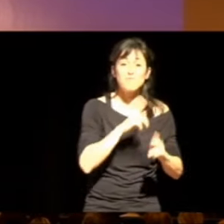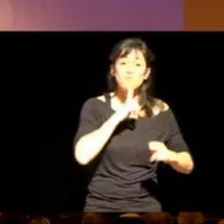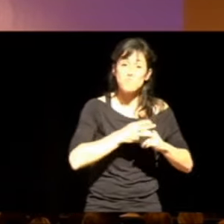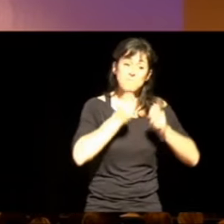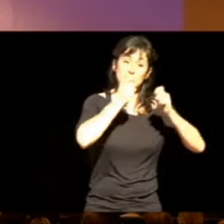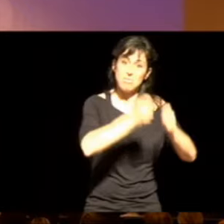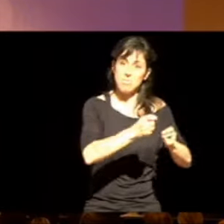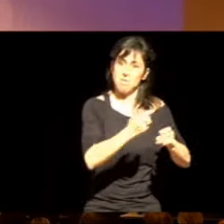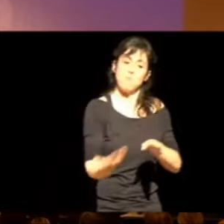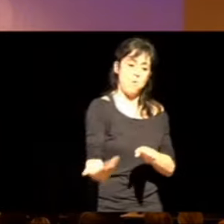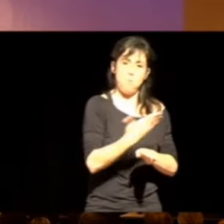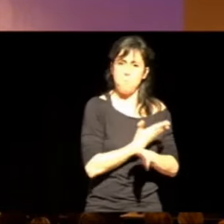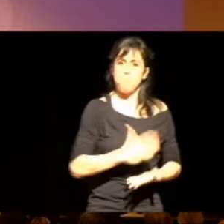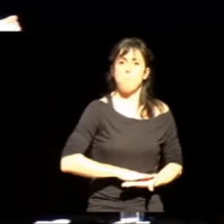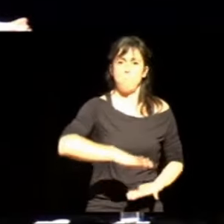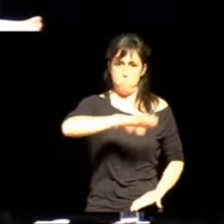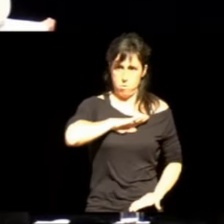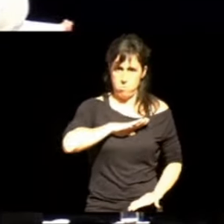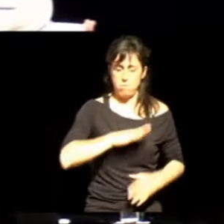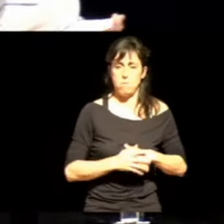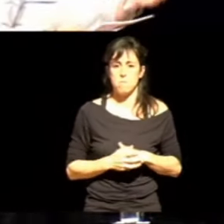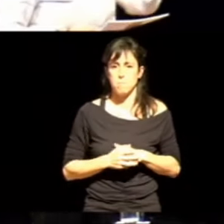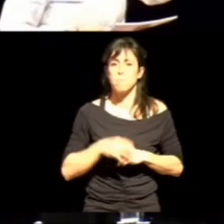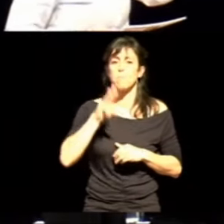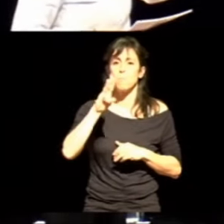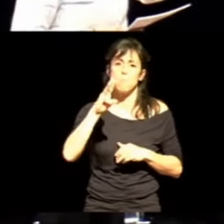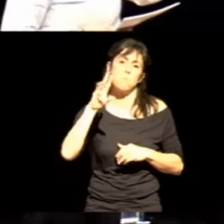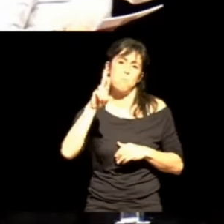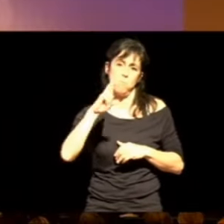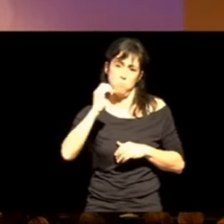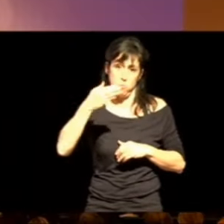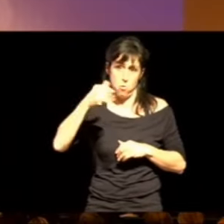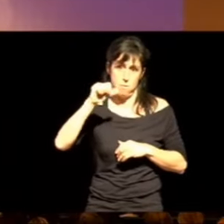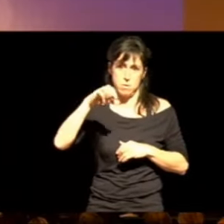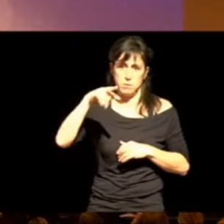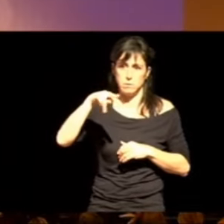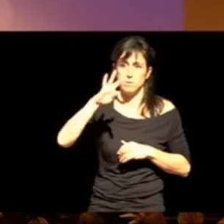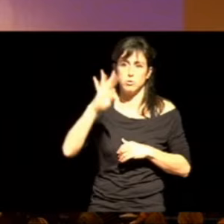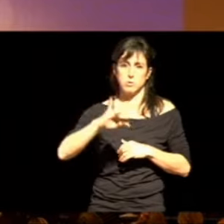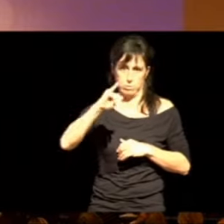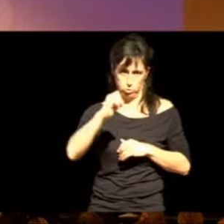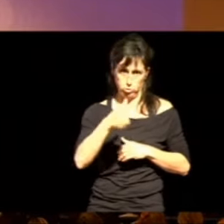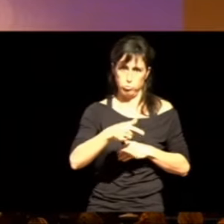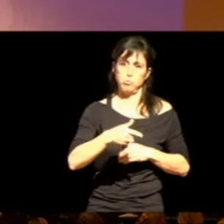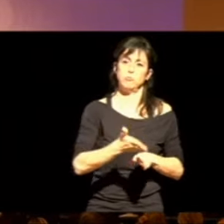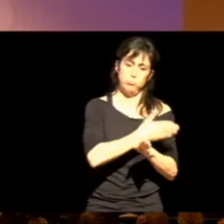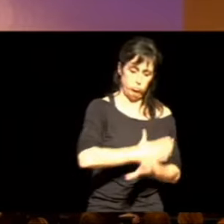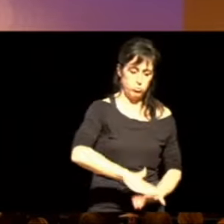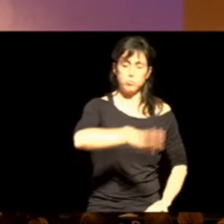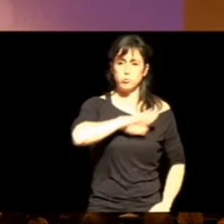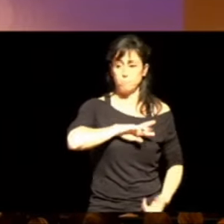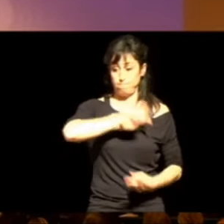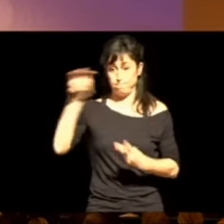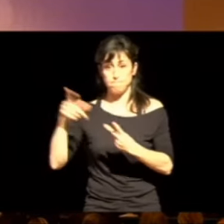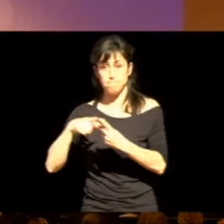bai? Eta gero ja bigarren mailako dimentsiori dagokionez, eskuartze selektiboa dena edo berariazkoa